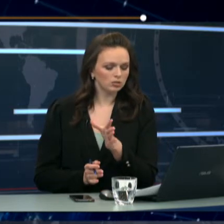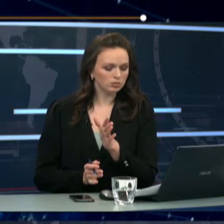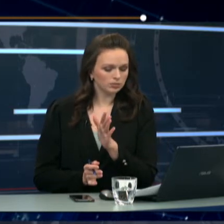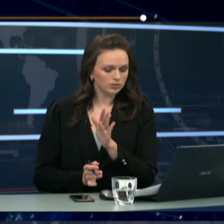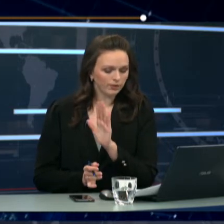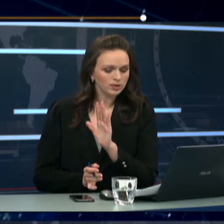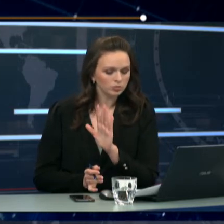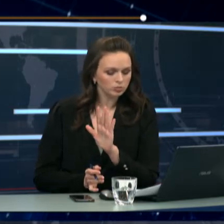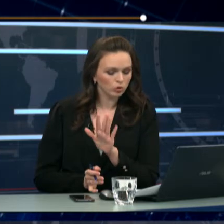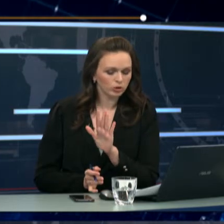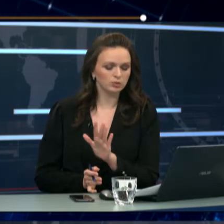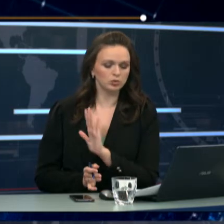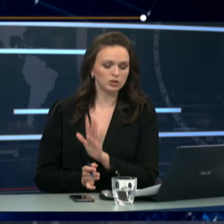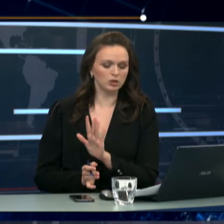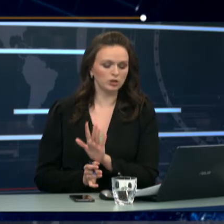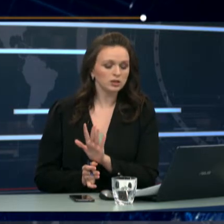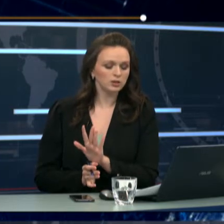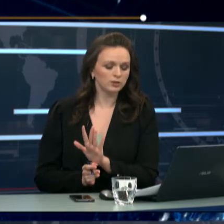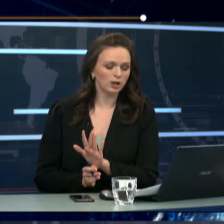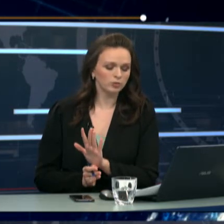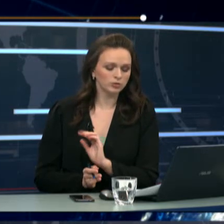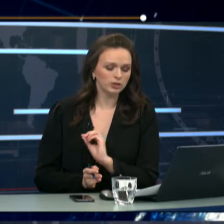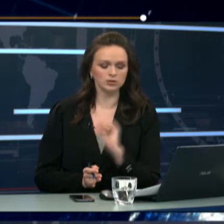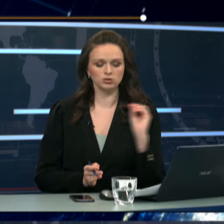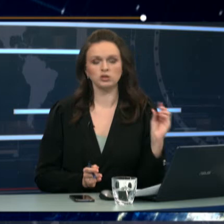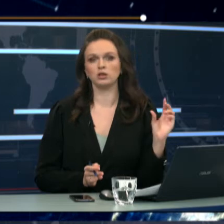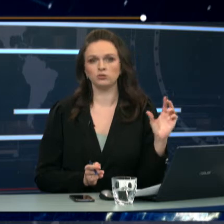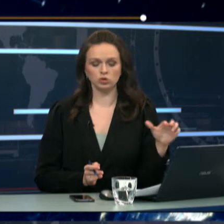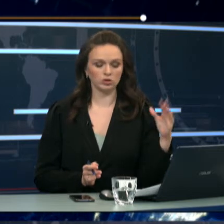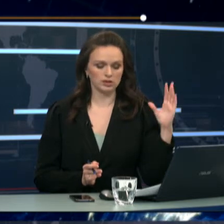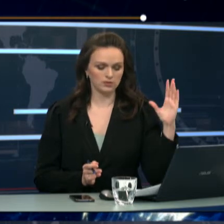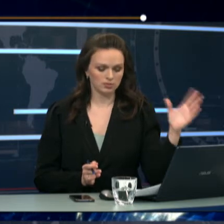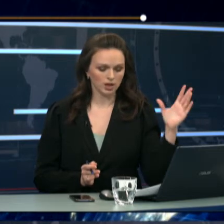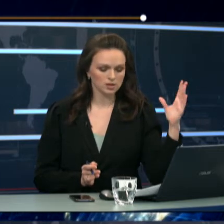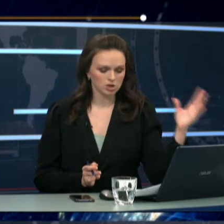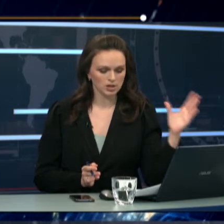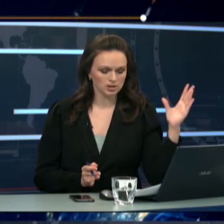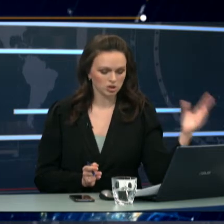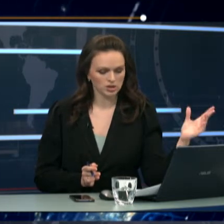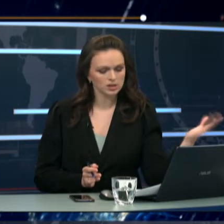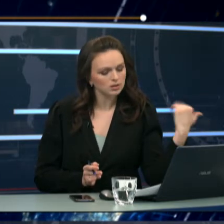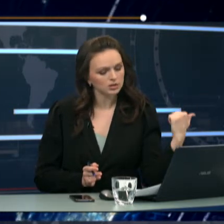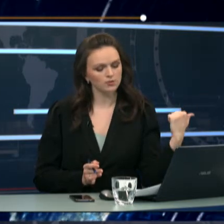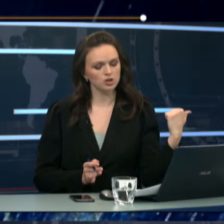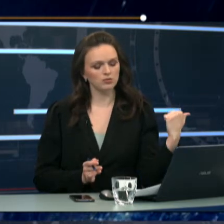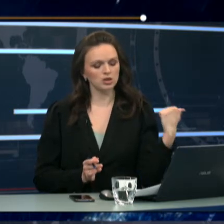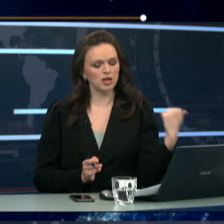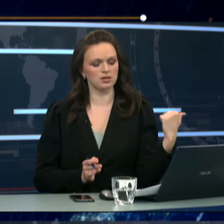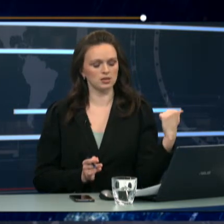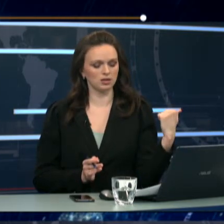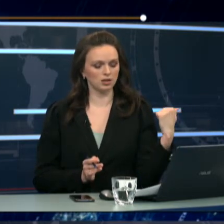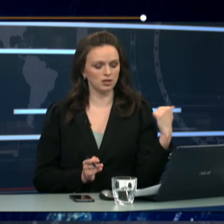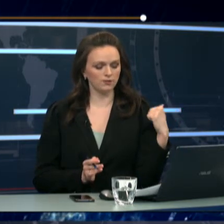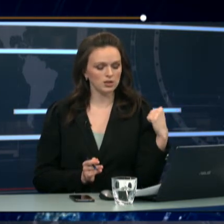скажете, давайте будемо говорити про трійку лідерів, так, бо в них достатньо високі. Це 18, 16, 16, а «Батьківщина» вже